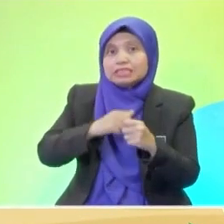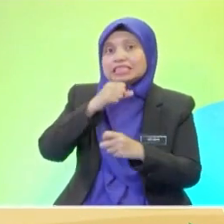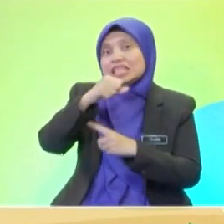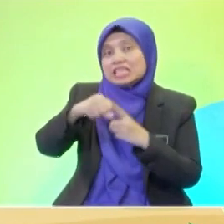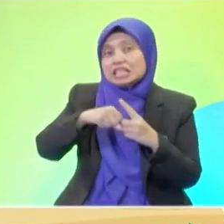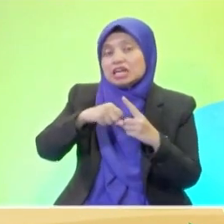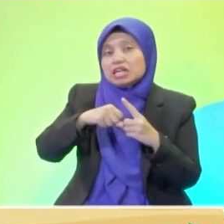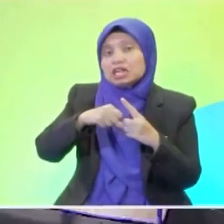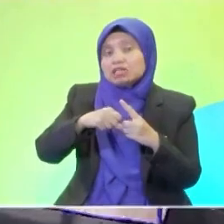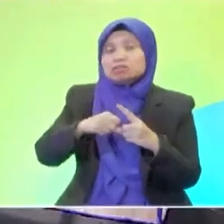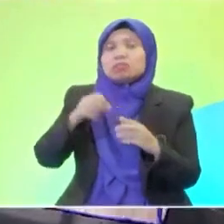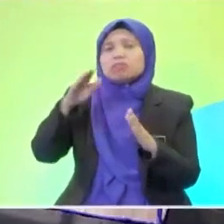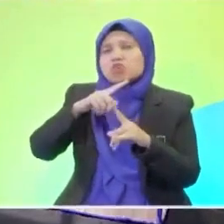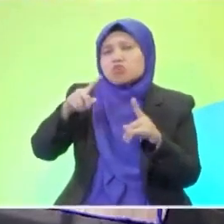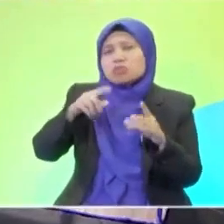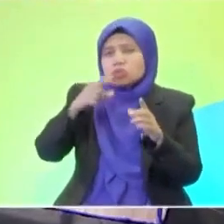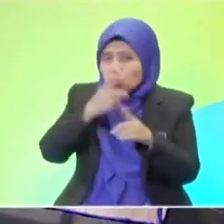tapi kurang drama